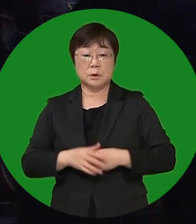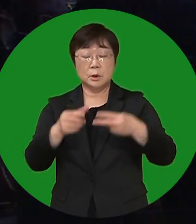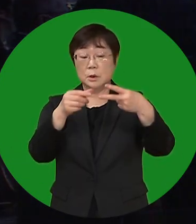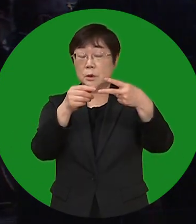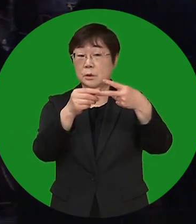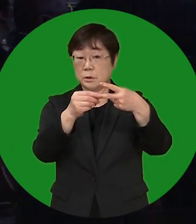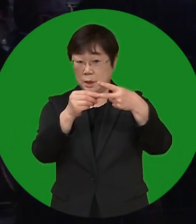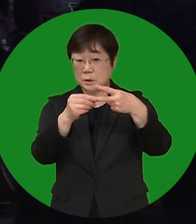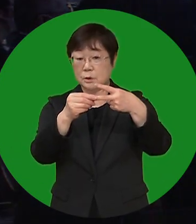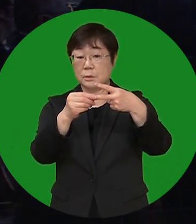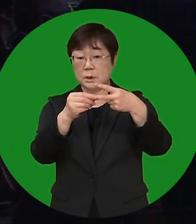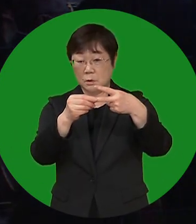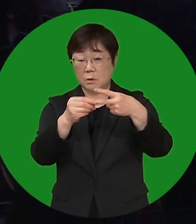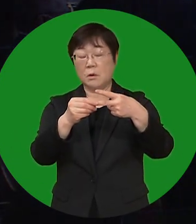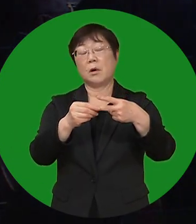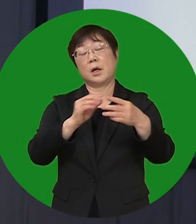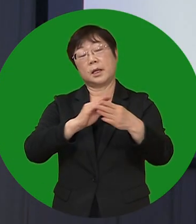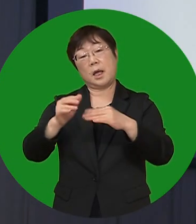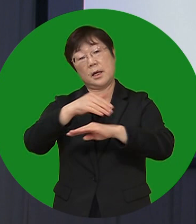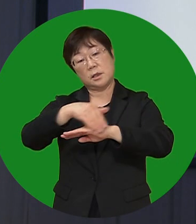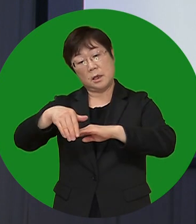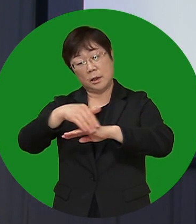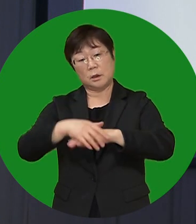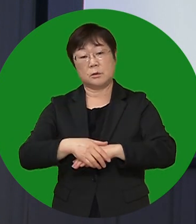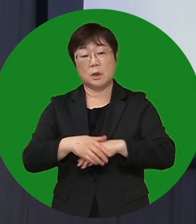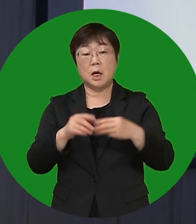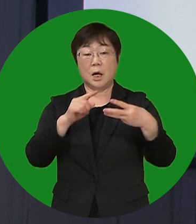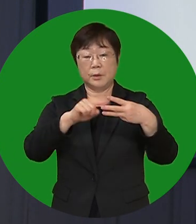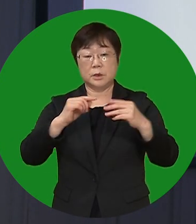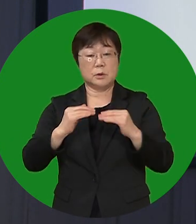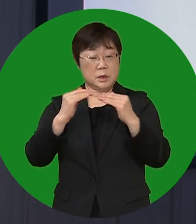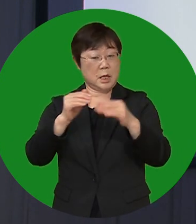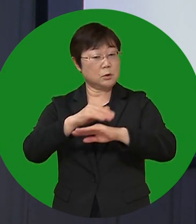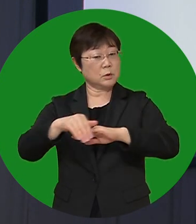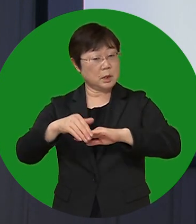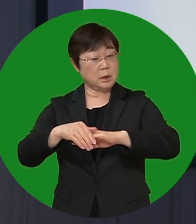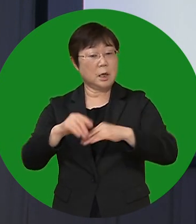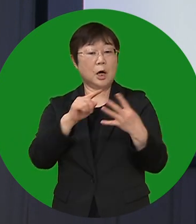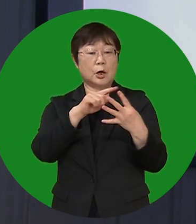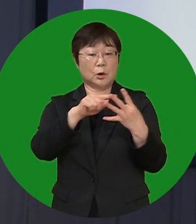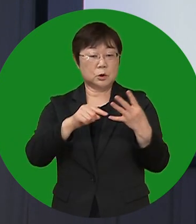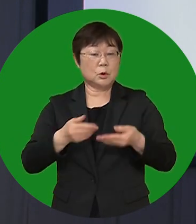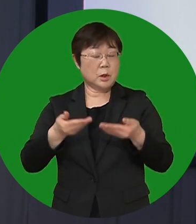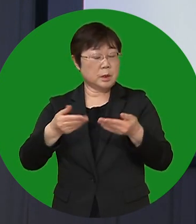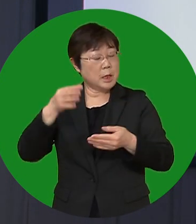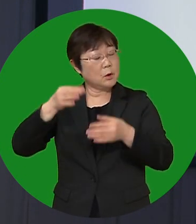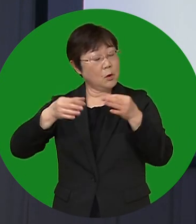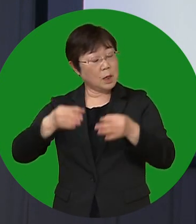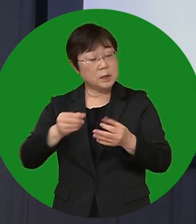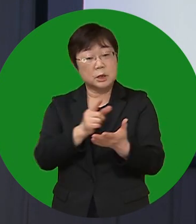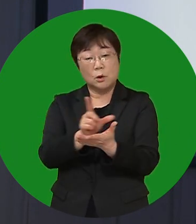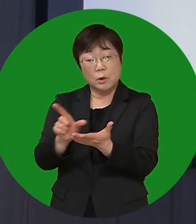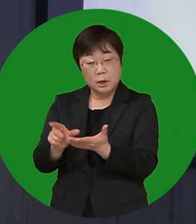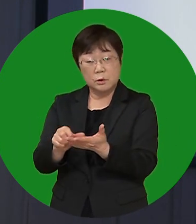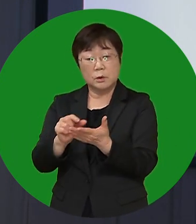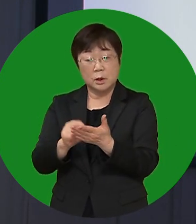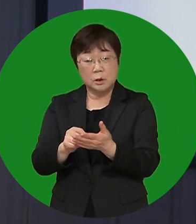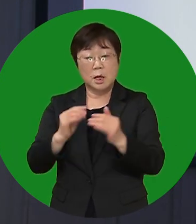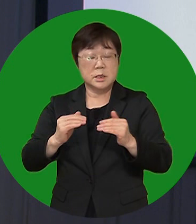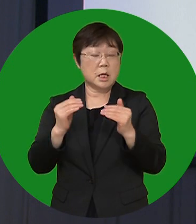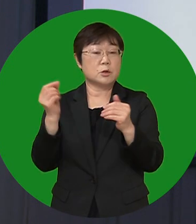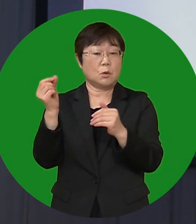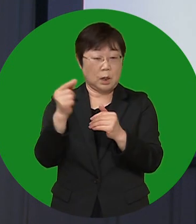つの巣当社の経営戦略でございますが3つの成長戦略とは4つの提供価値領域における成長